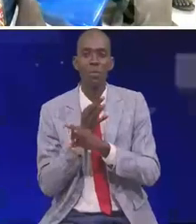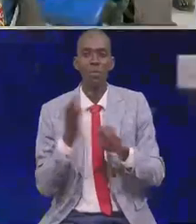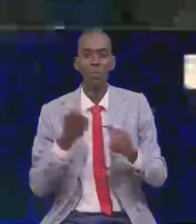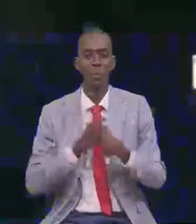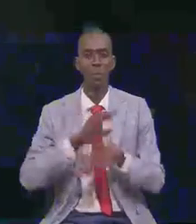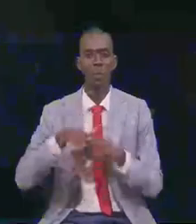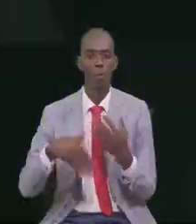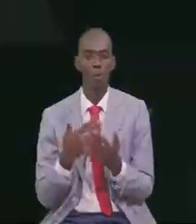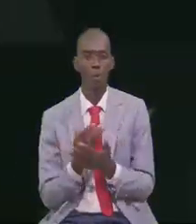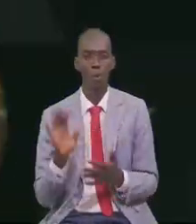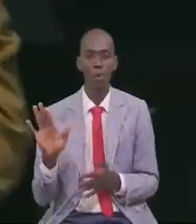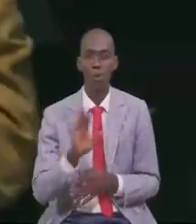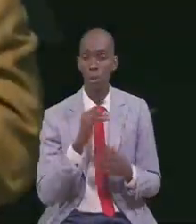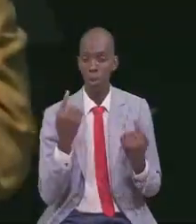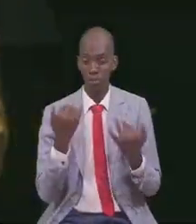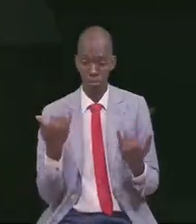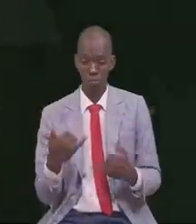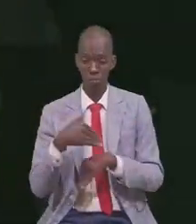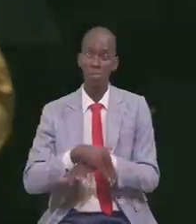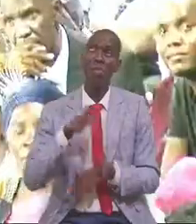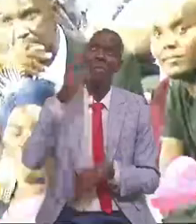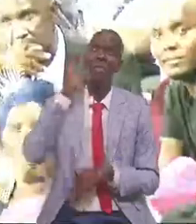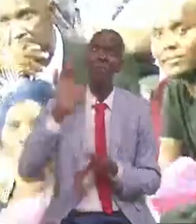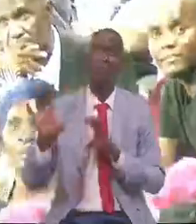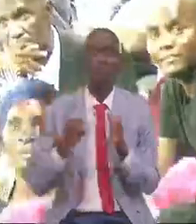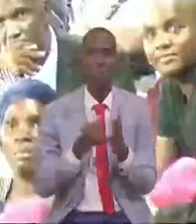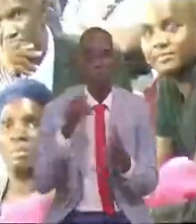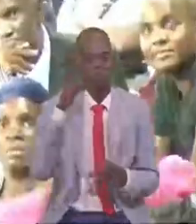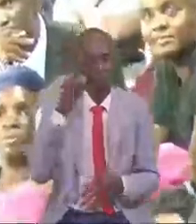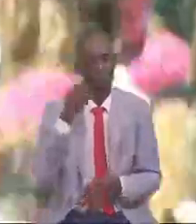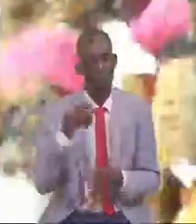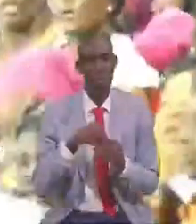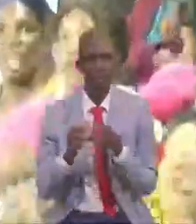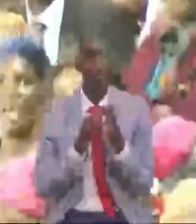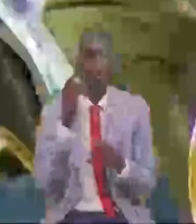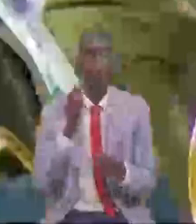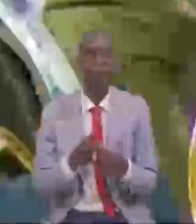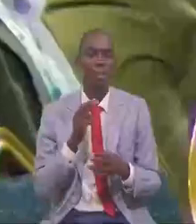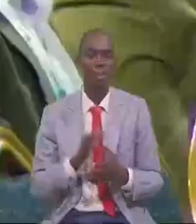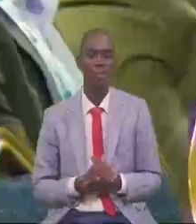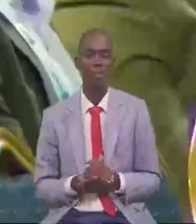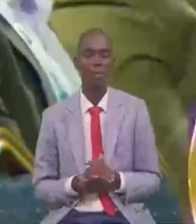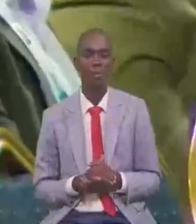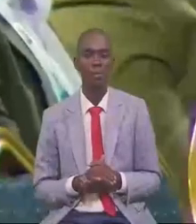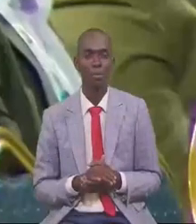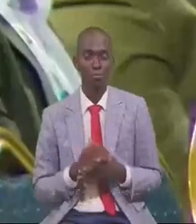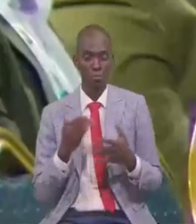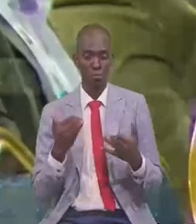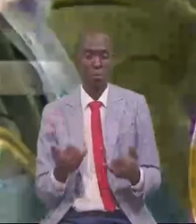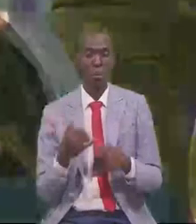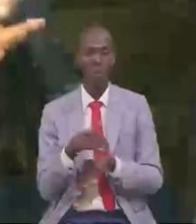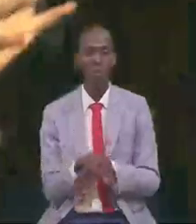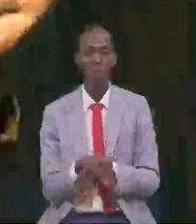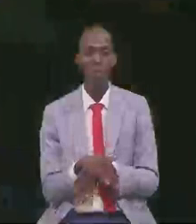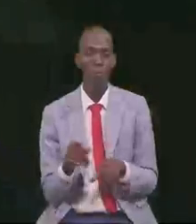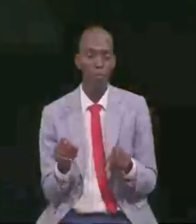soir, il va le faire pour toi. Donnez-moi un bon amen. Ce soir, comme tu